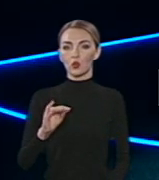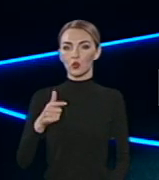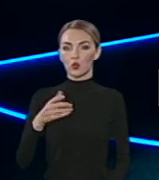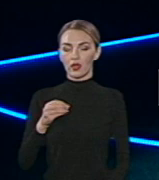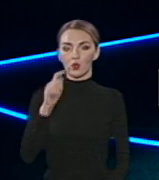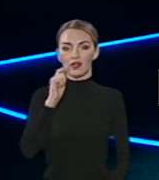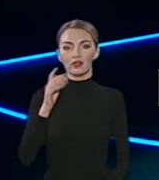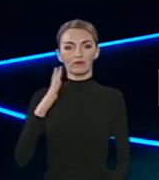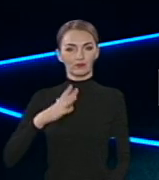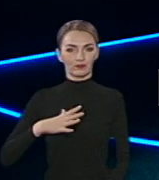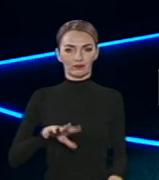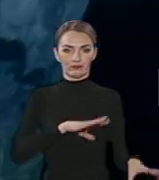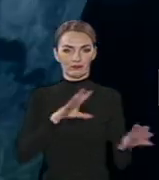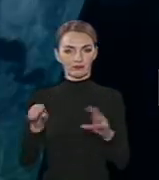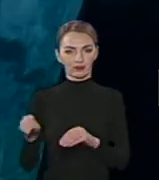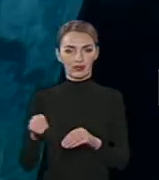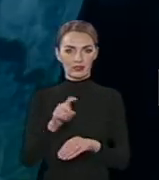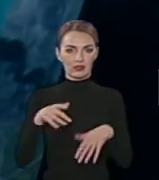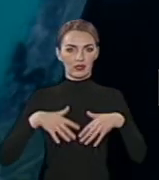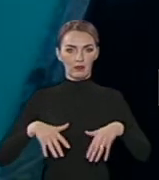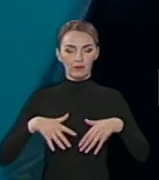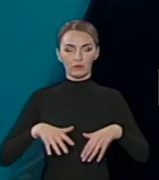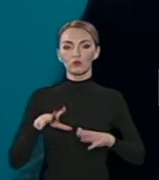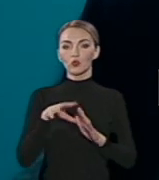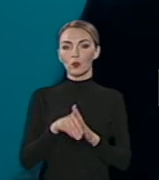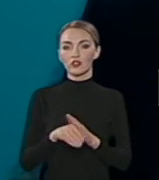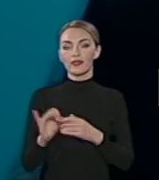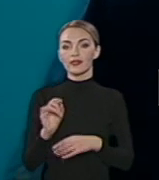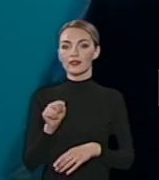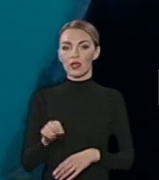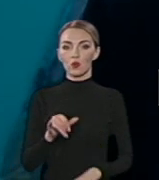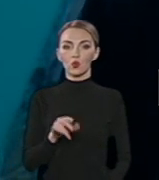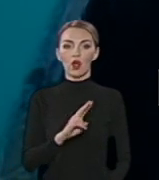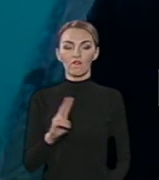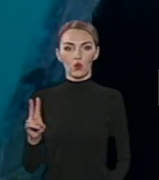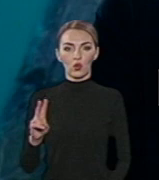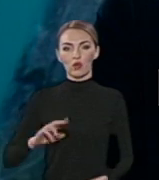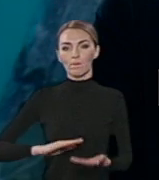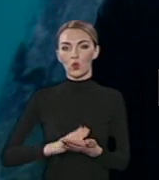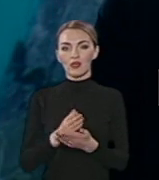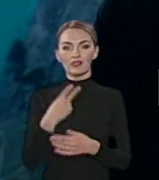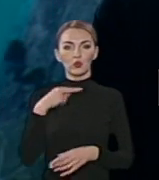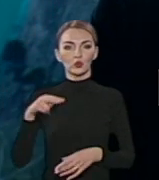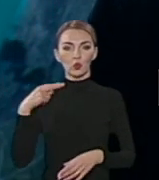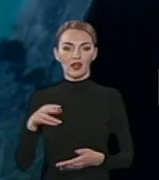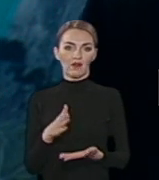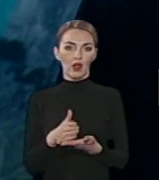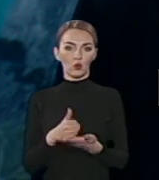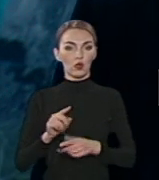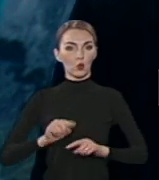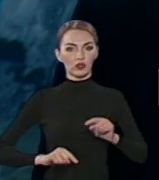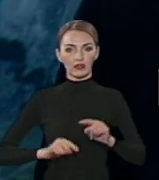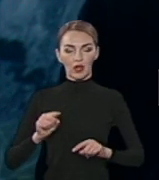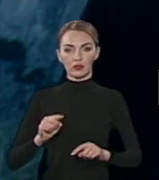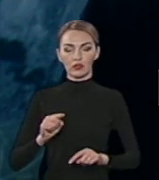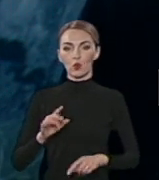которые были вынуждены покинуть Крым, в том числе и те, у кого политзаключенные являются родственниками. И